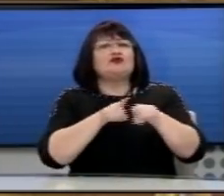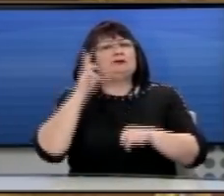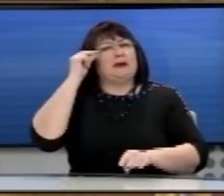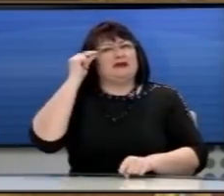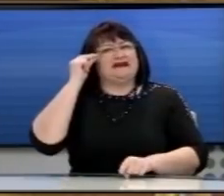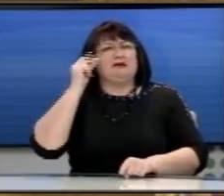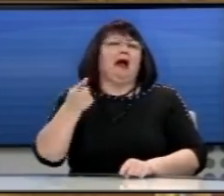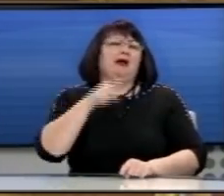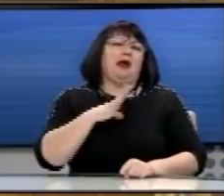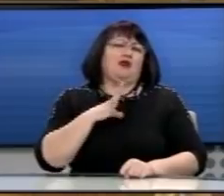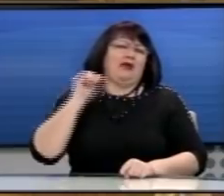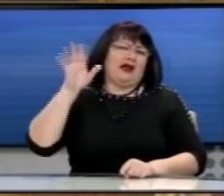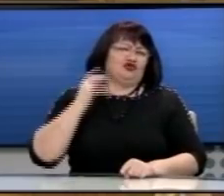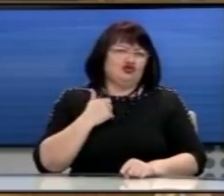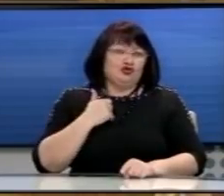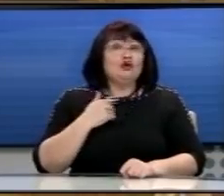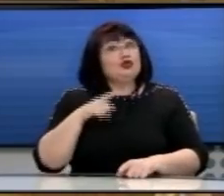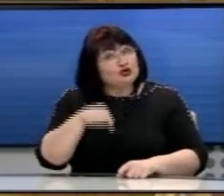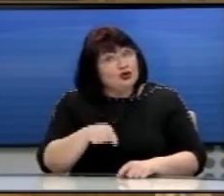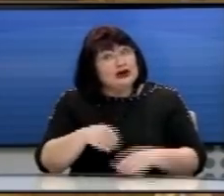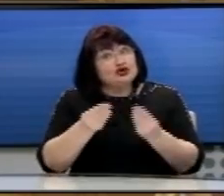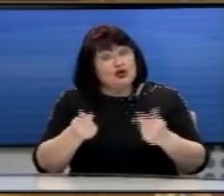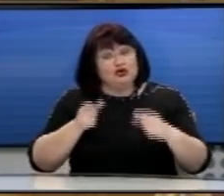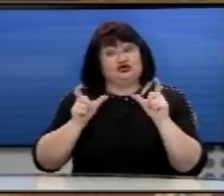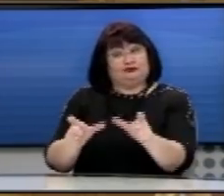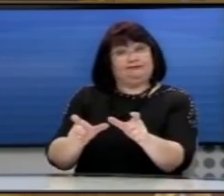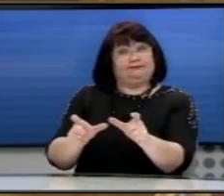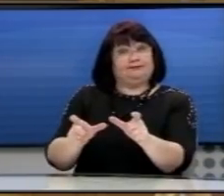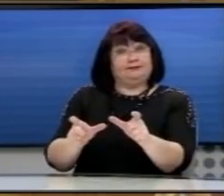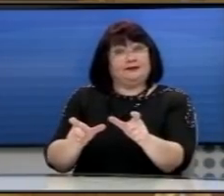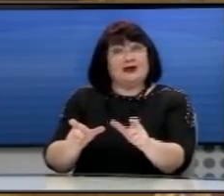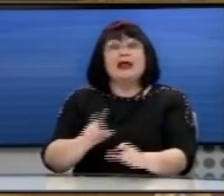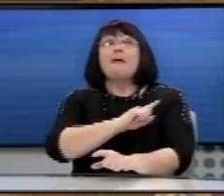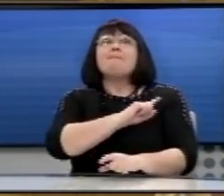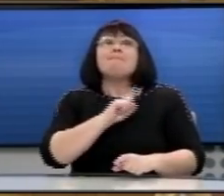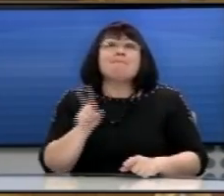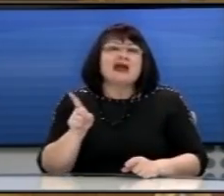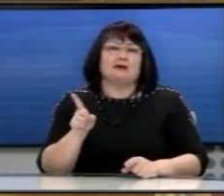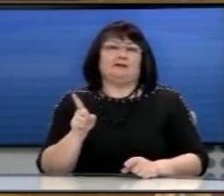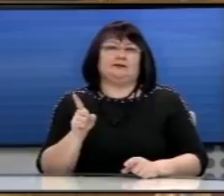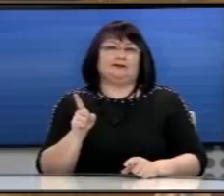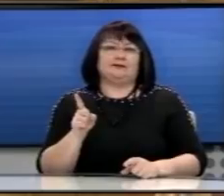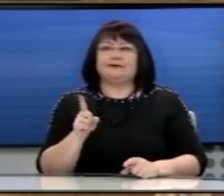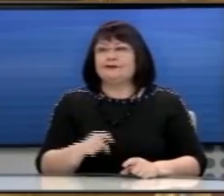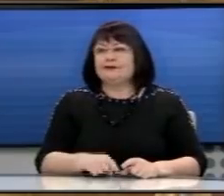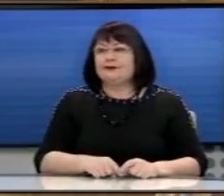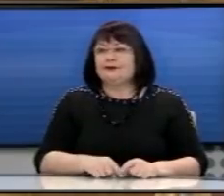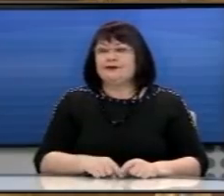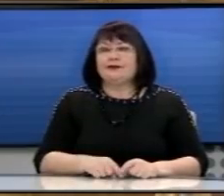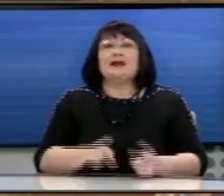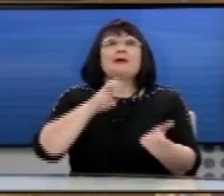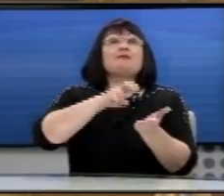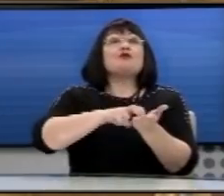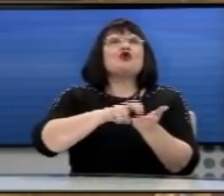με τα πανεπιστήμια, τότε κάντε μια προσπάθεια να σταματήσετε να δίνετε βήμα για μάθημα στον Αμερικάνο πρόξενο